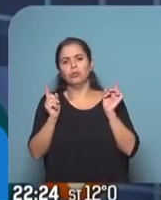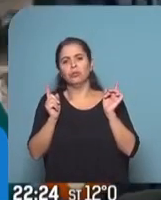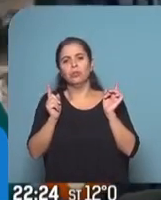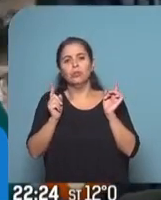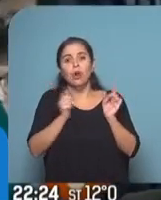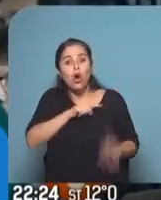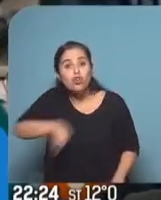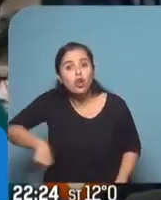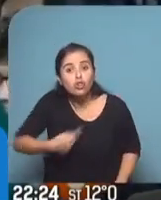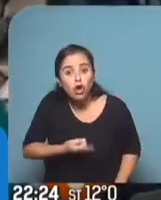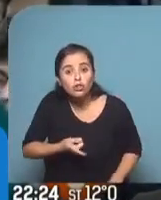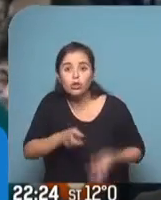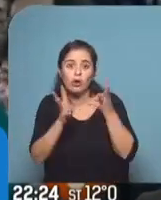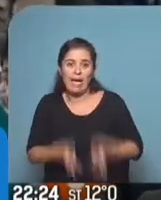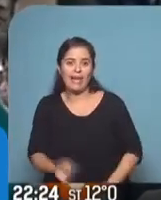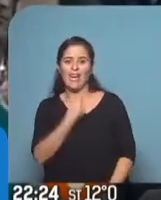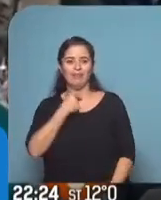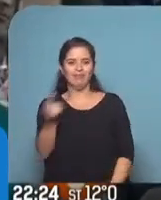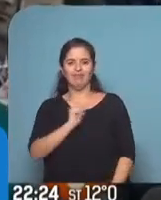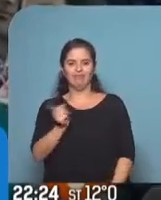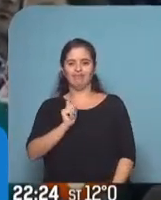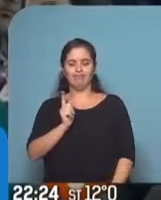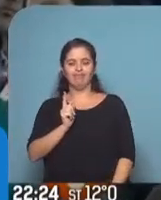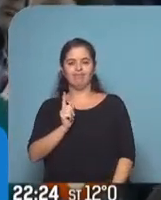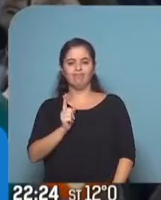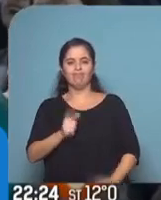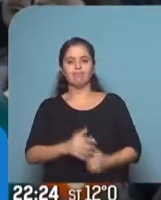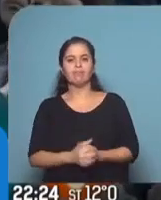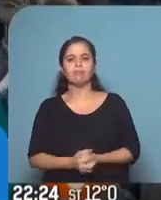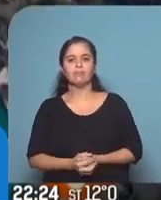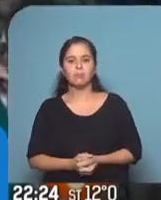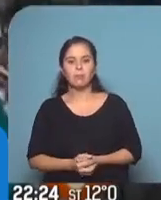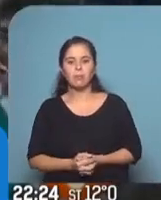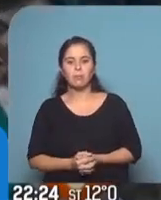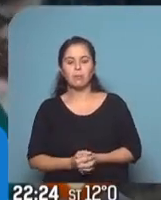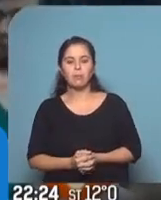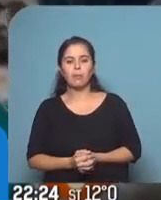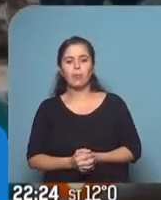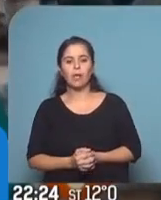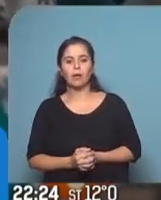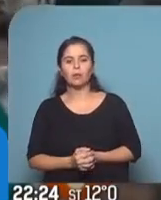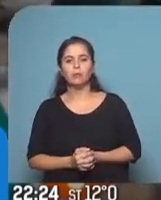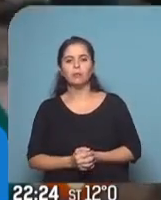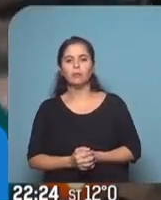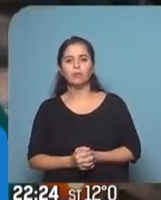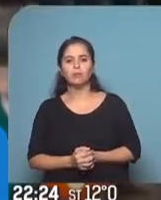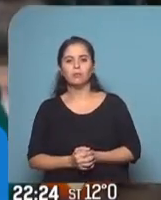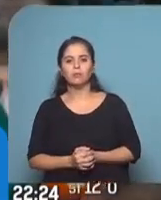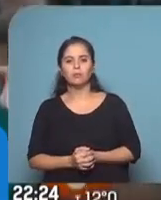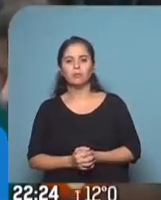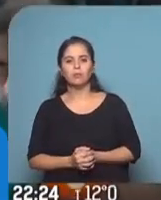ملت نیست ما با هیچ ملتی نمی جنگیم